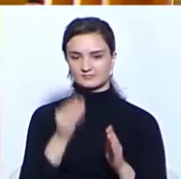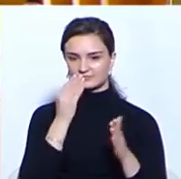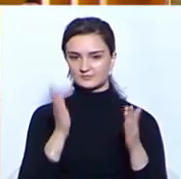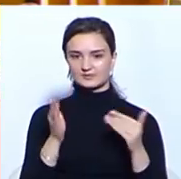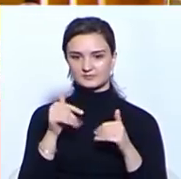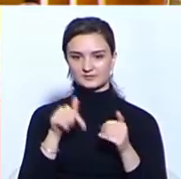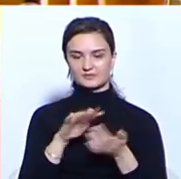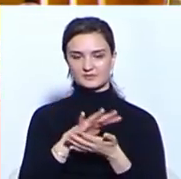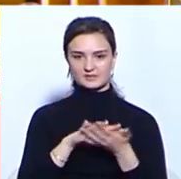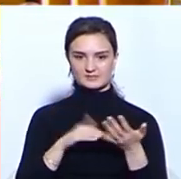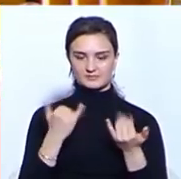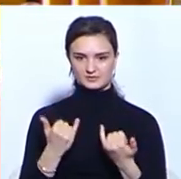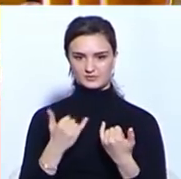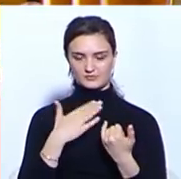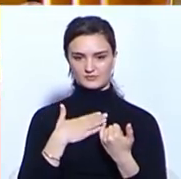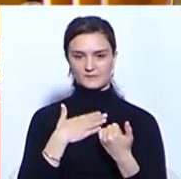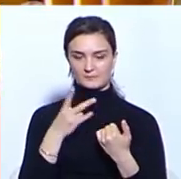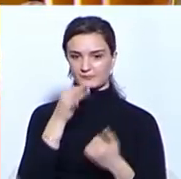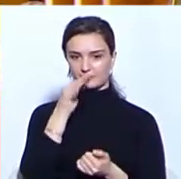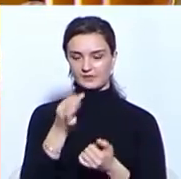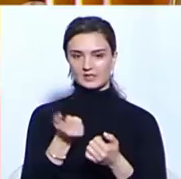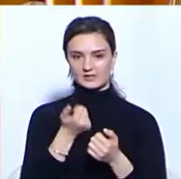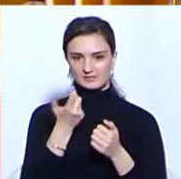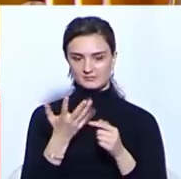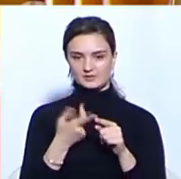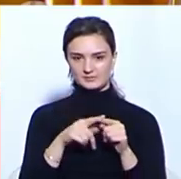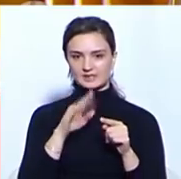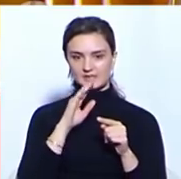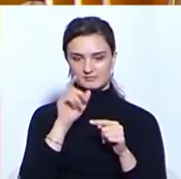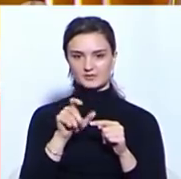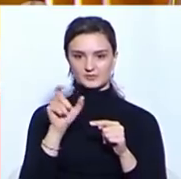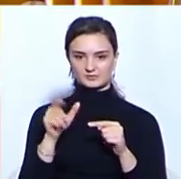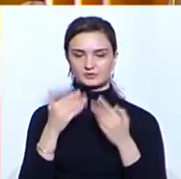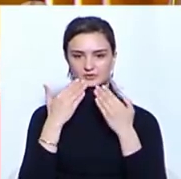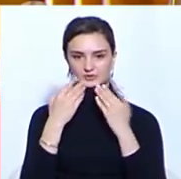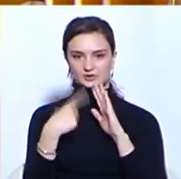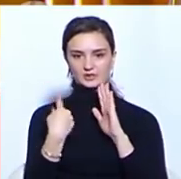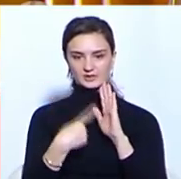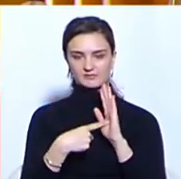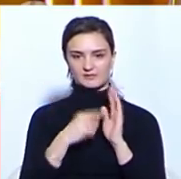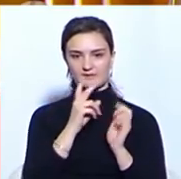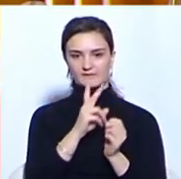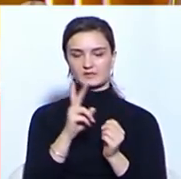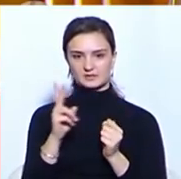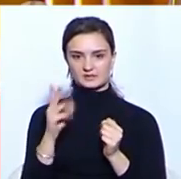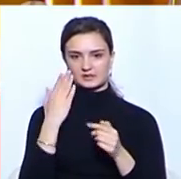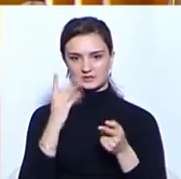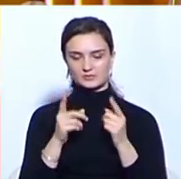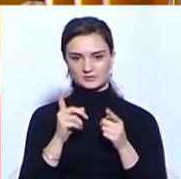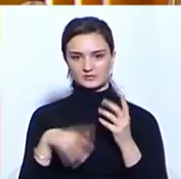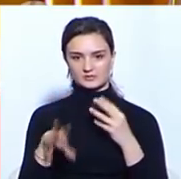აბიზონიდან ვაგრძელებთ და დღეს მე ვუპასუხებ რამდენიმე ქალბატონის შეკითხვას, რომლებმაც